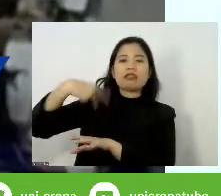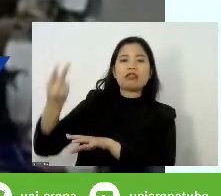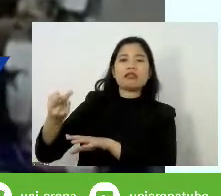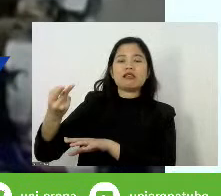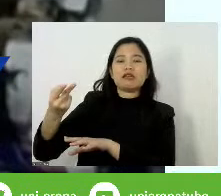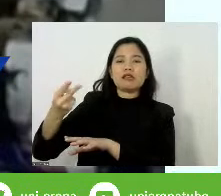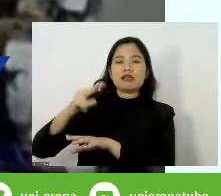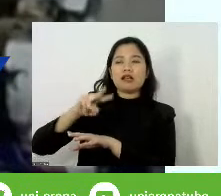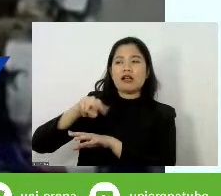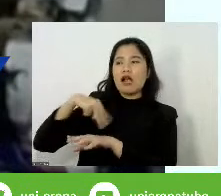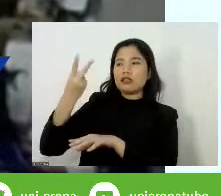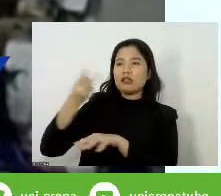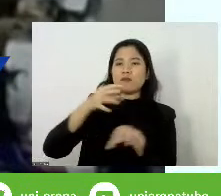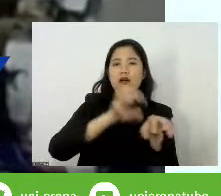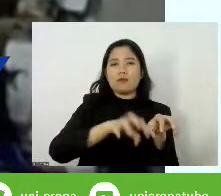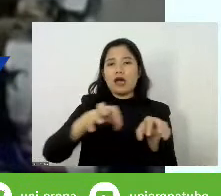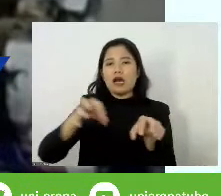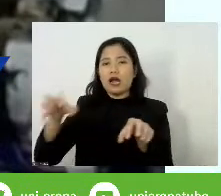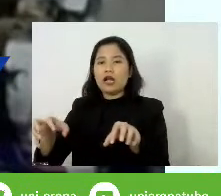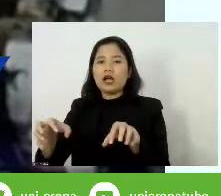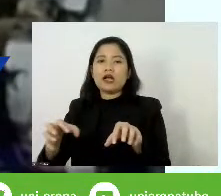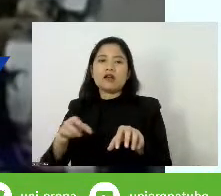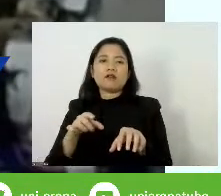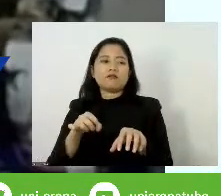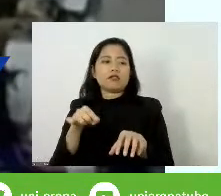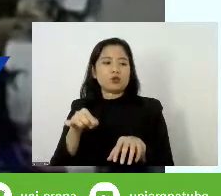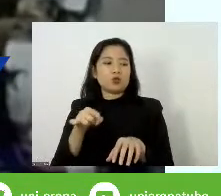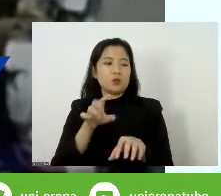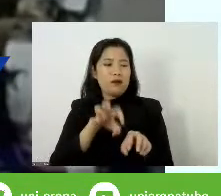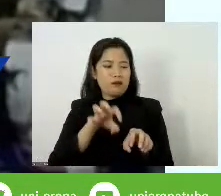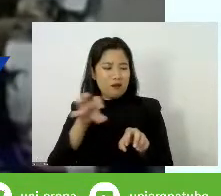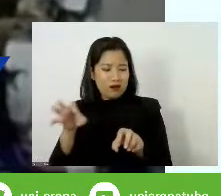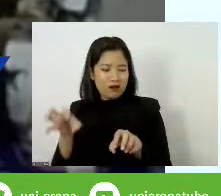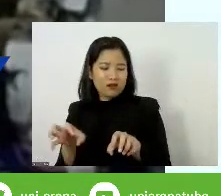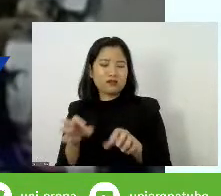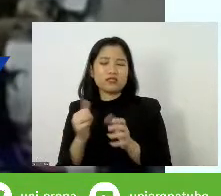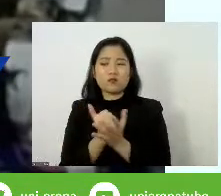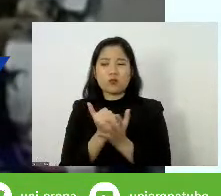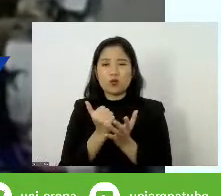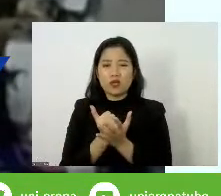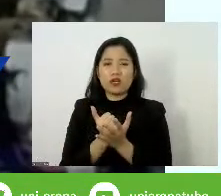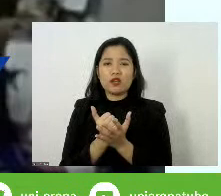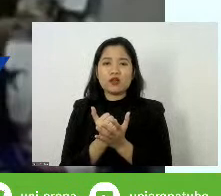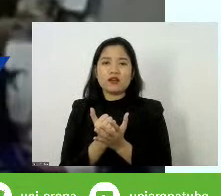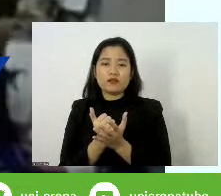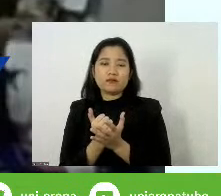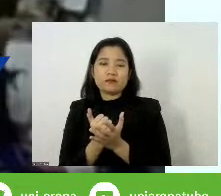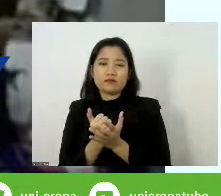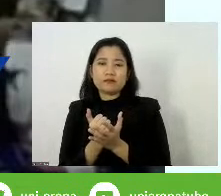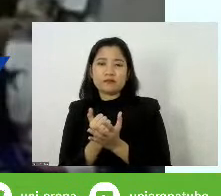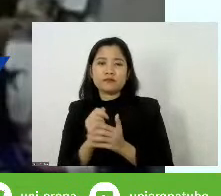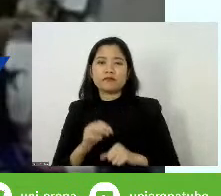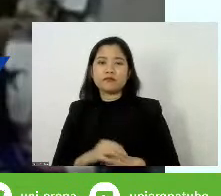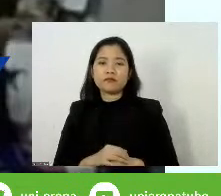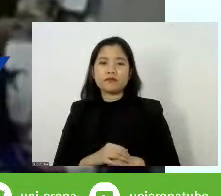apa barang-barang yang notabenenya eh apa namanya tidak memakai tidak menggunakan plastik yang terlalu